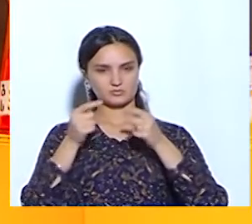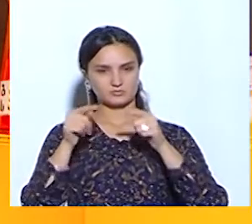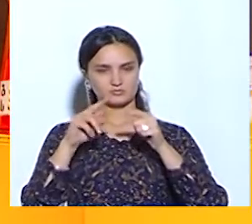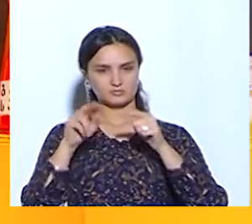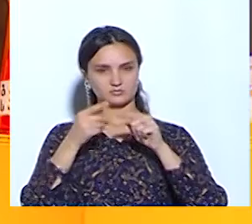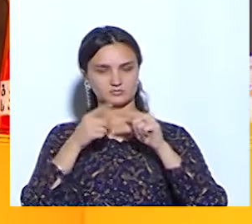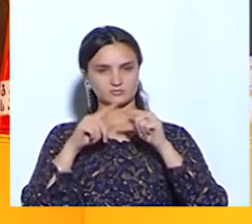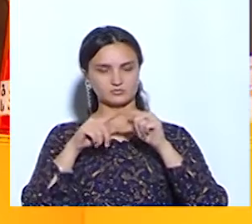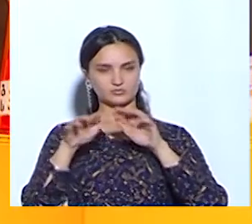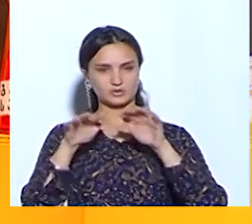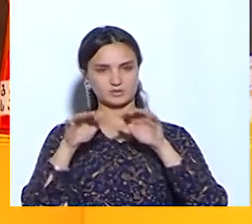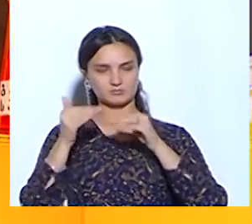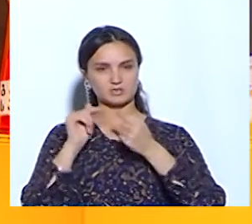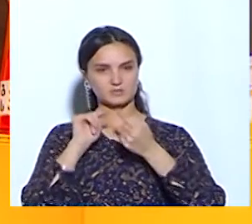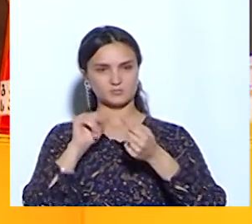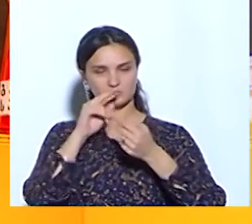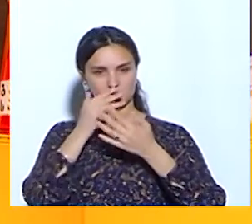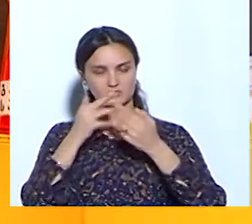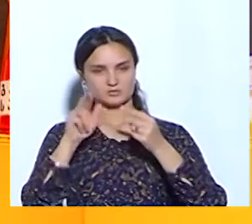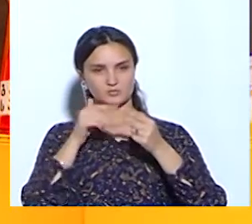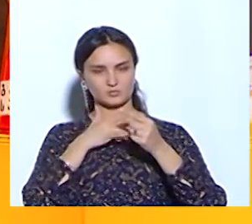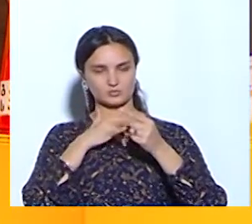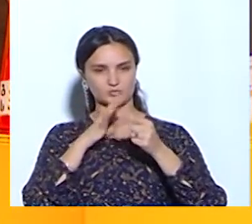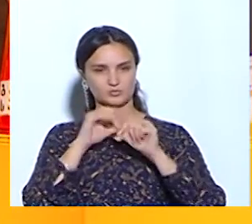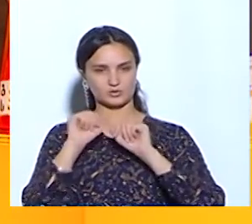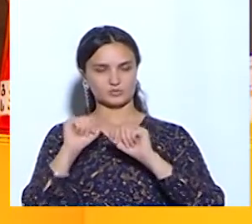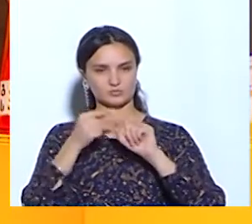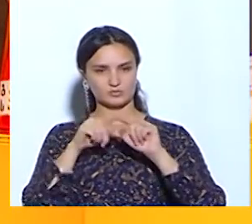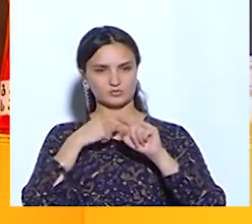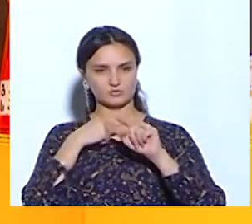შედედების საწინააღმდეგო პრეპარატის და გულიც იყოს დაცული. ეს არის ჩვენი მიდგომა.